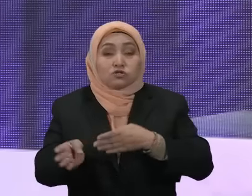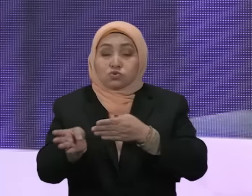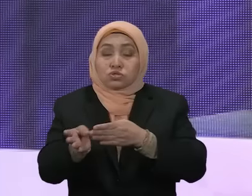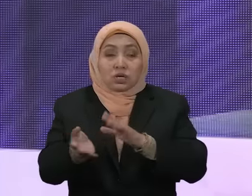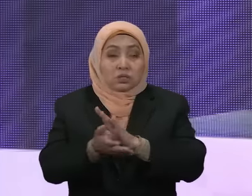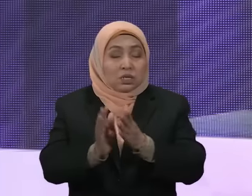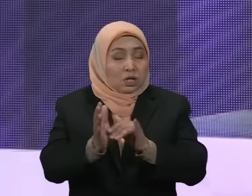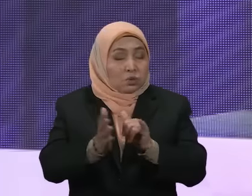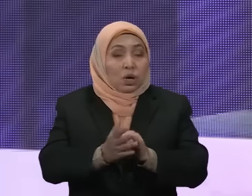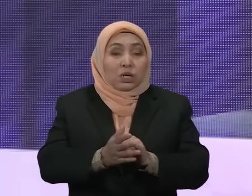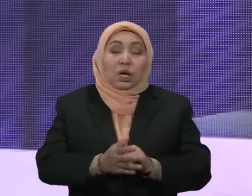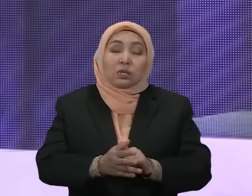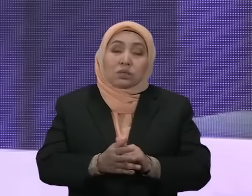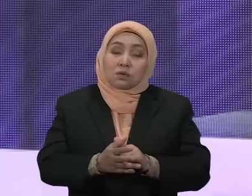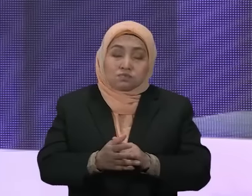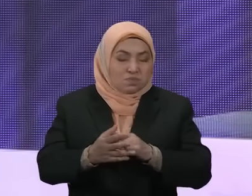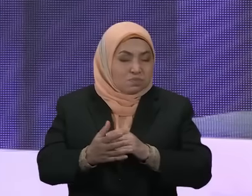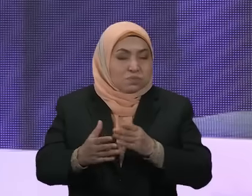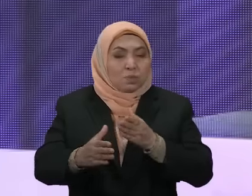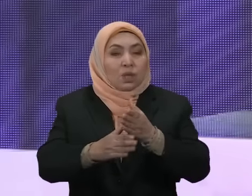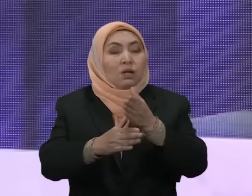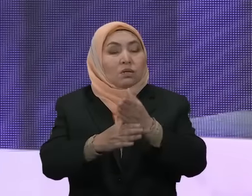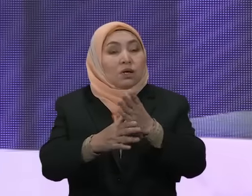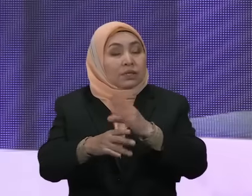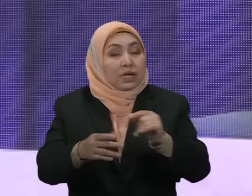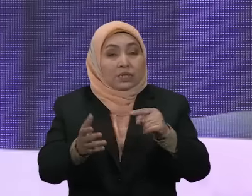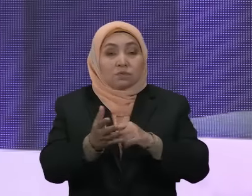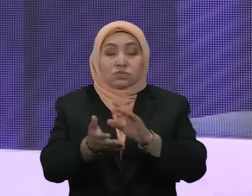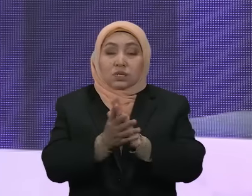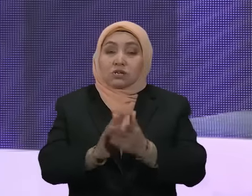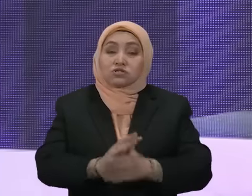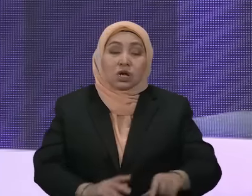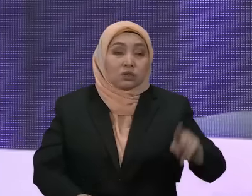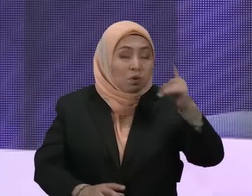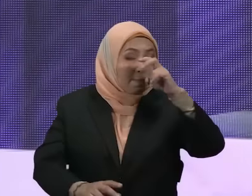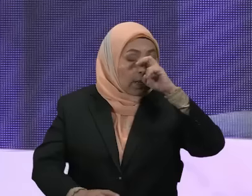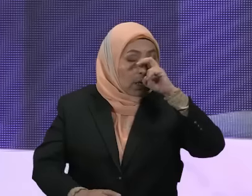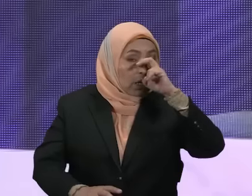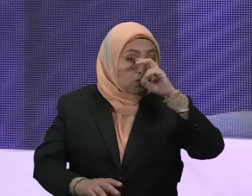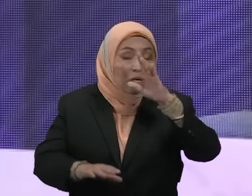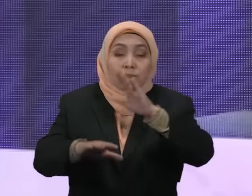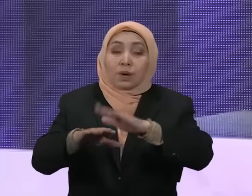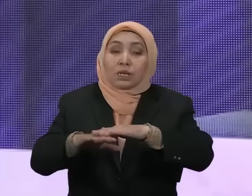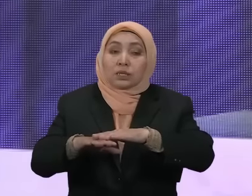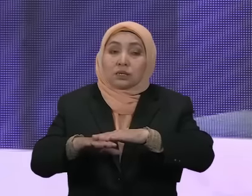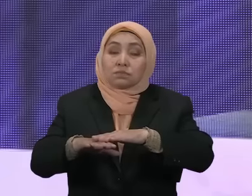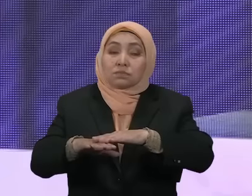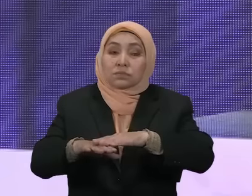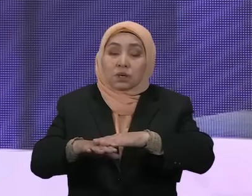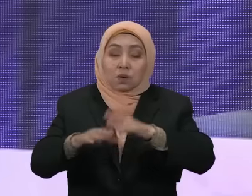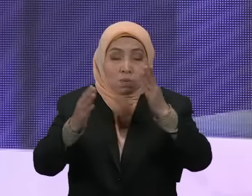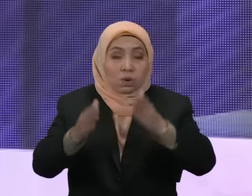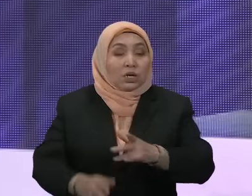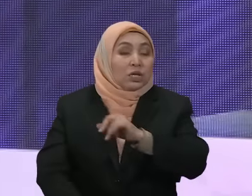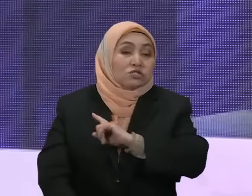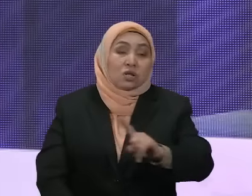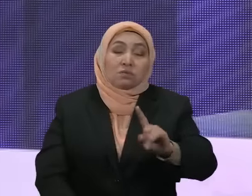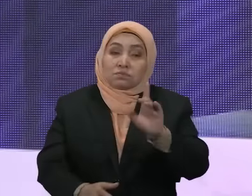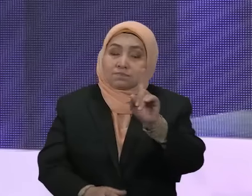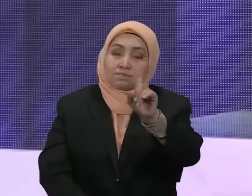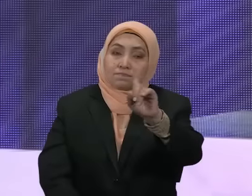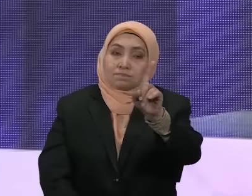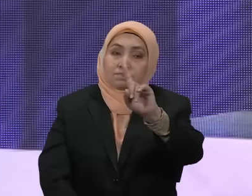ianya akan tertolak. Dan ini adalah sebagai satu penegasan kepada umat Islam agar